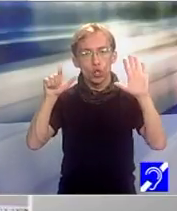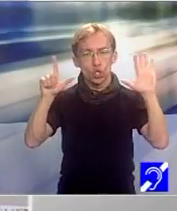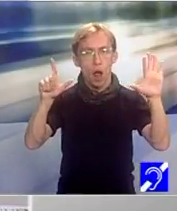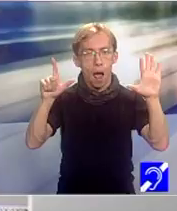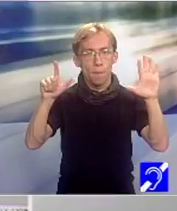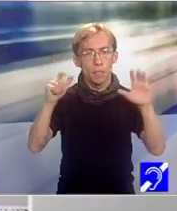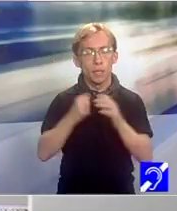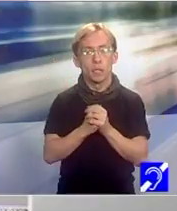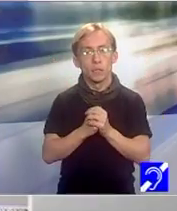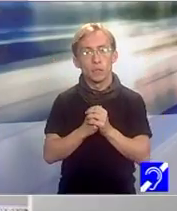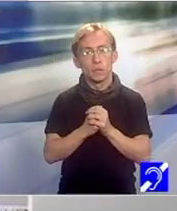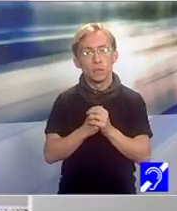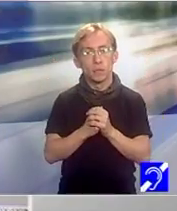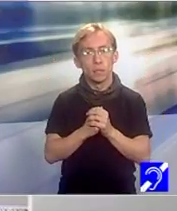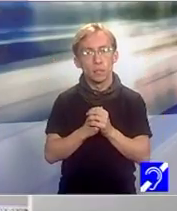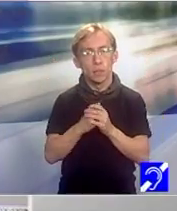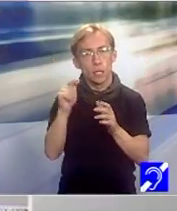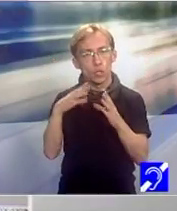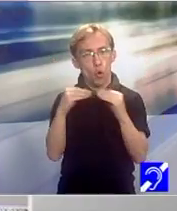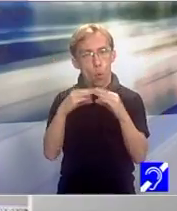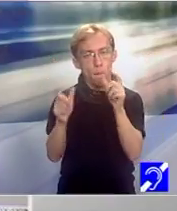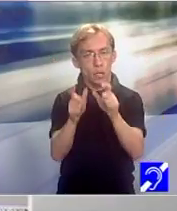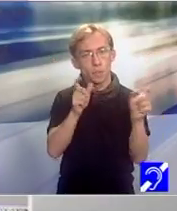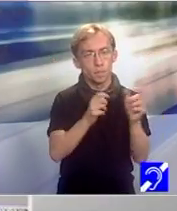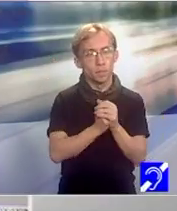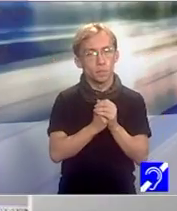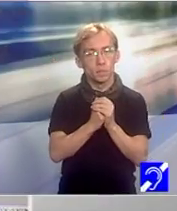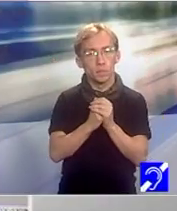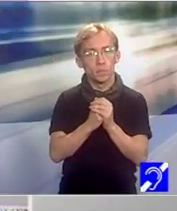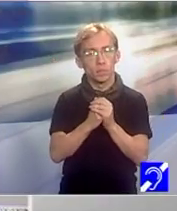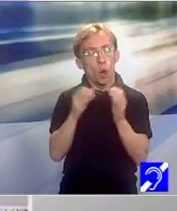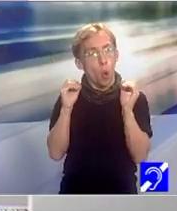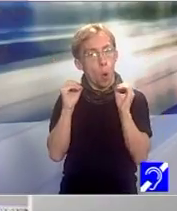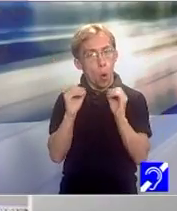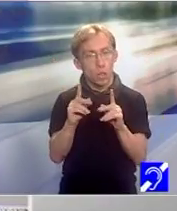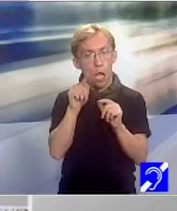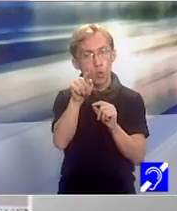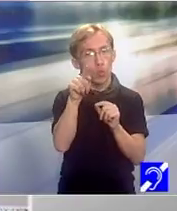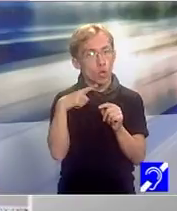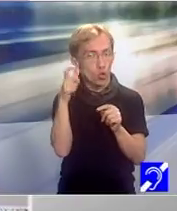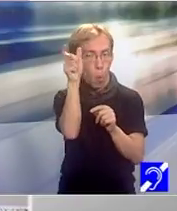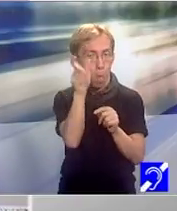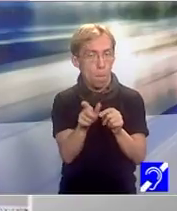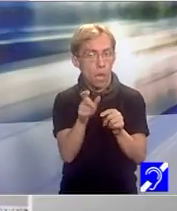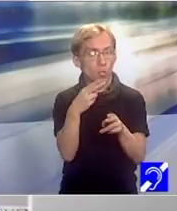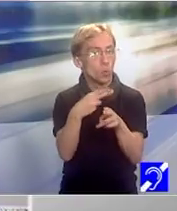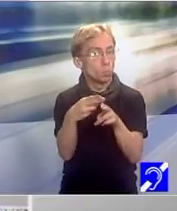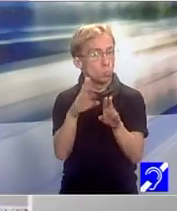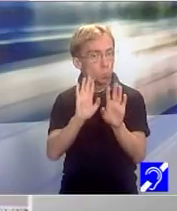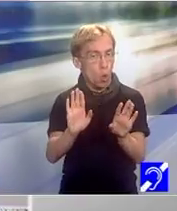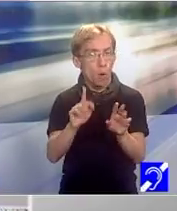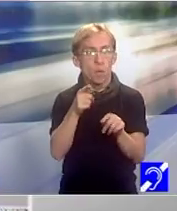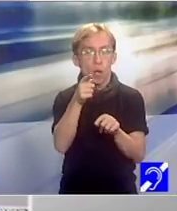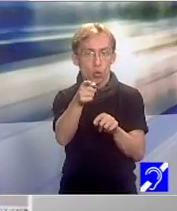Să le povestesc. Să le spun, uite, ok, ești un om normal. Spune-mi povestea ta, eu